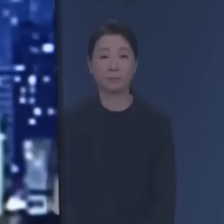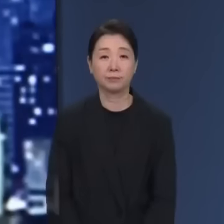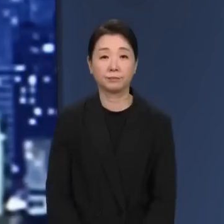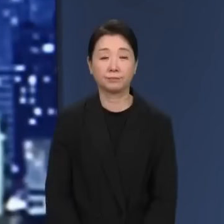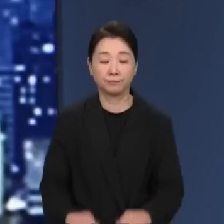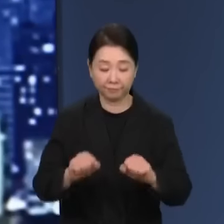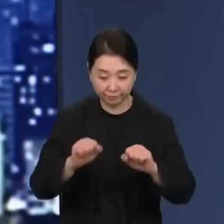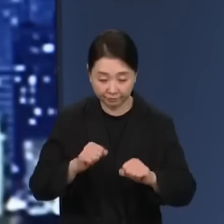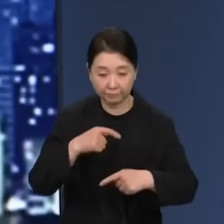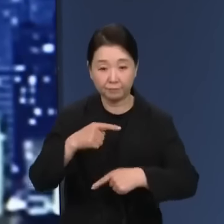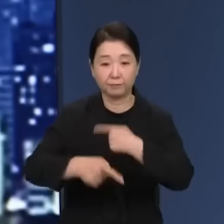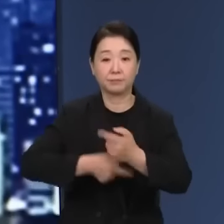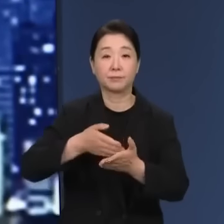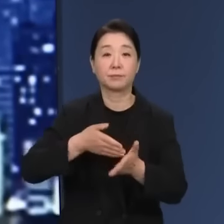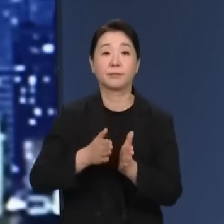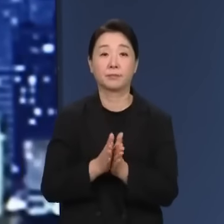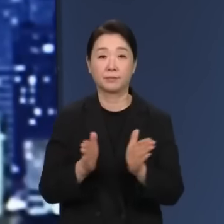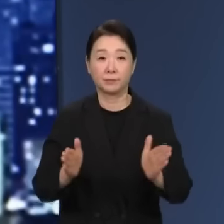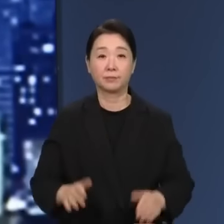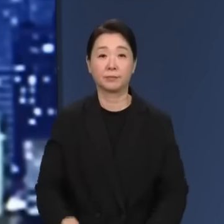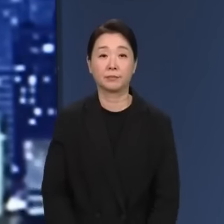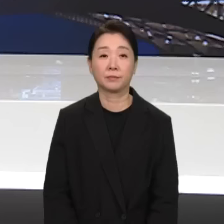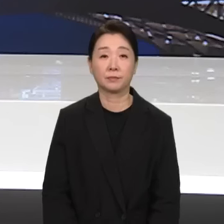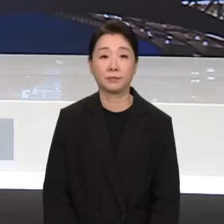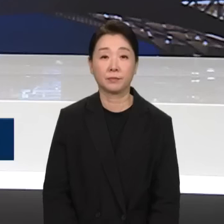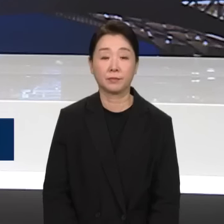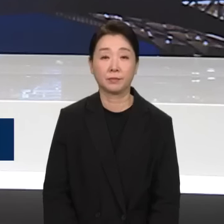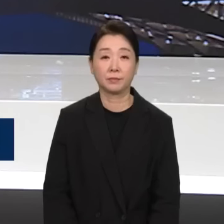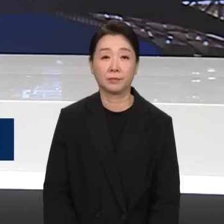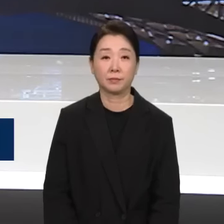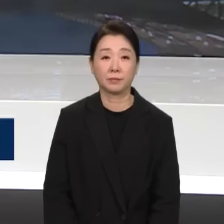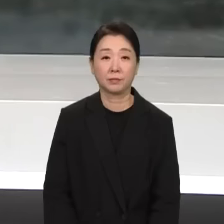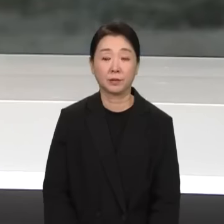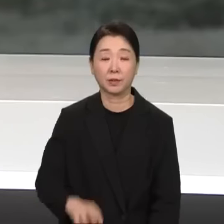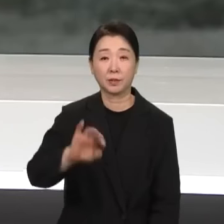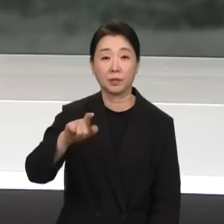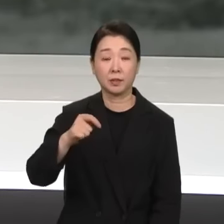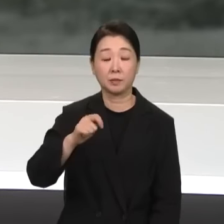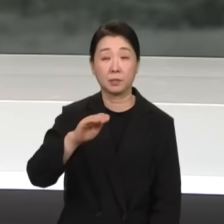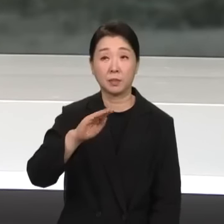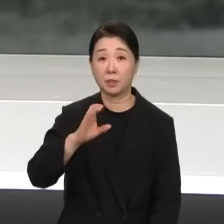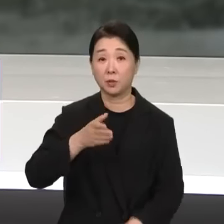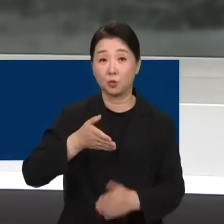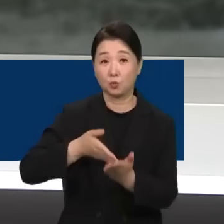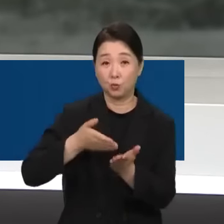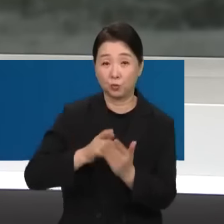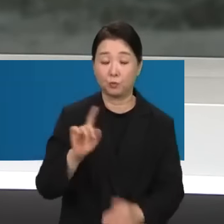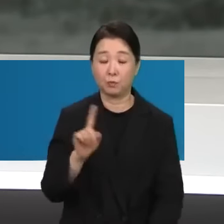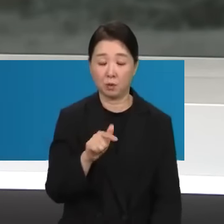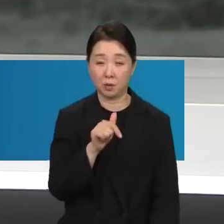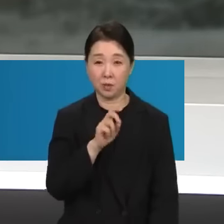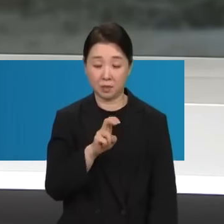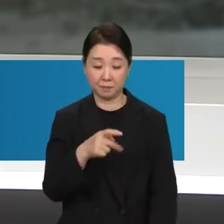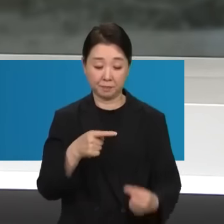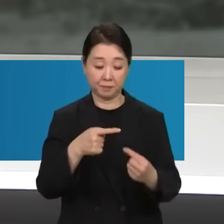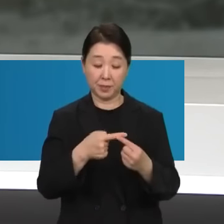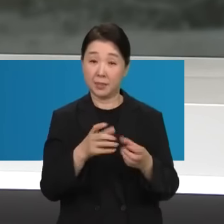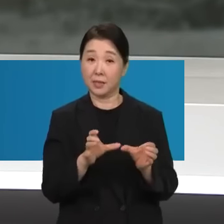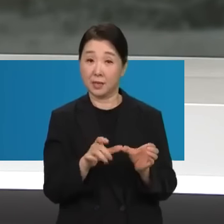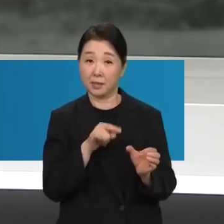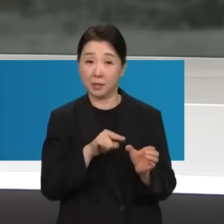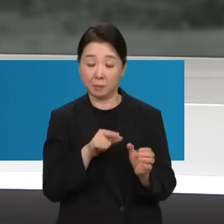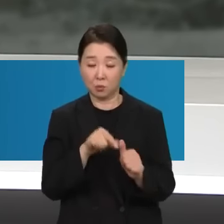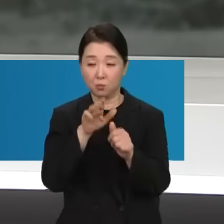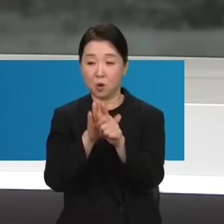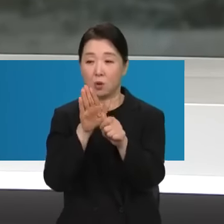시청자 여러분, JTBC 뉴스룸을 시작하겠습니다. 저희 뉴스룸은 임성근 전 해병대 1사단장 구명로비